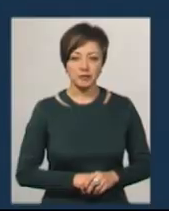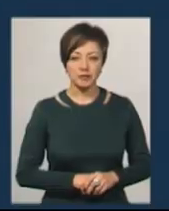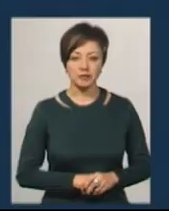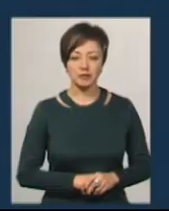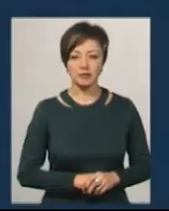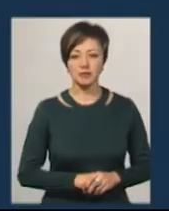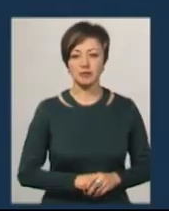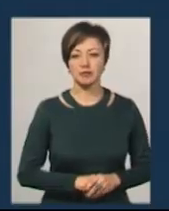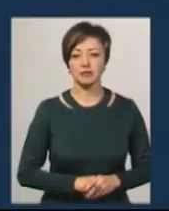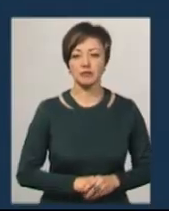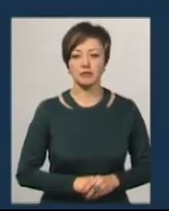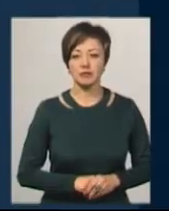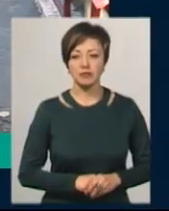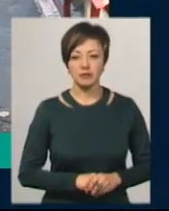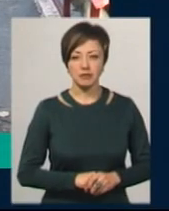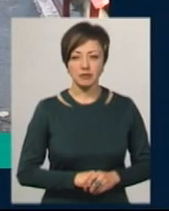Музика